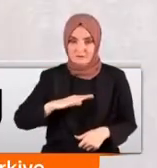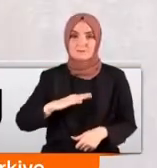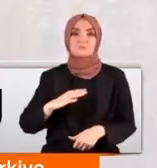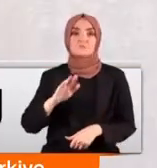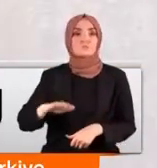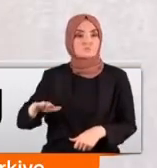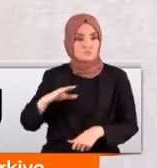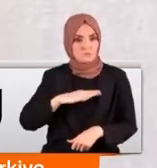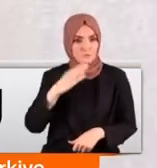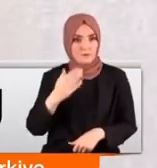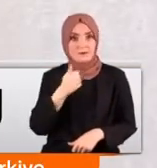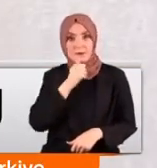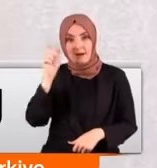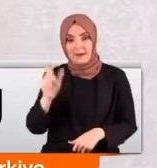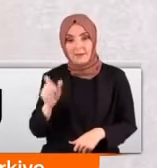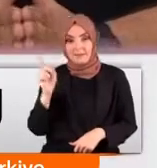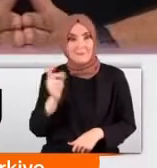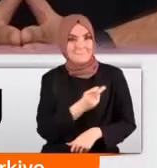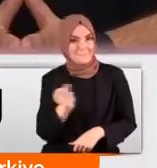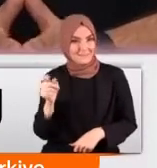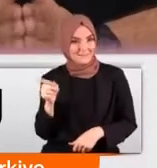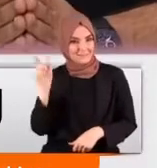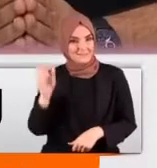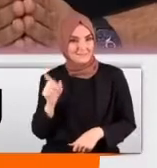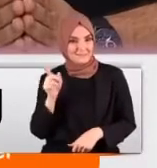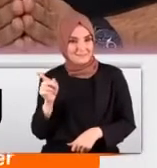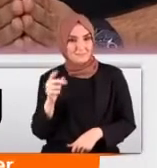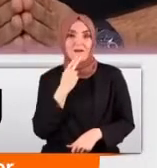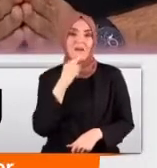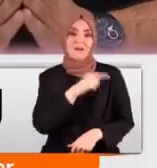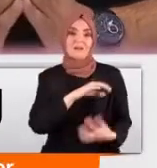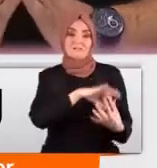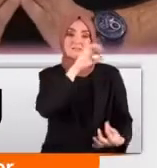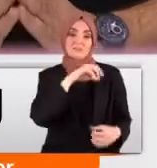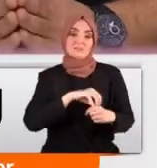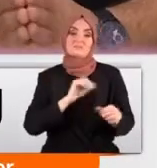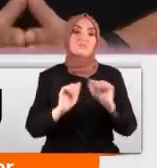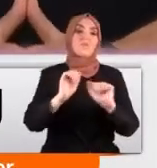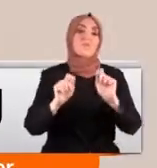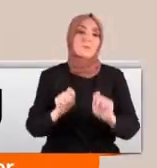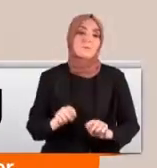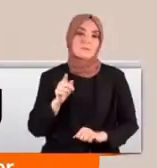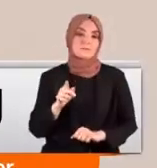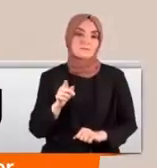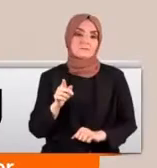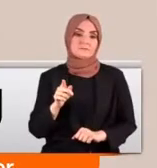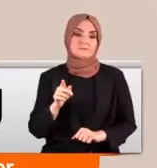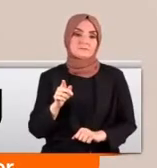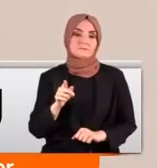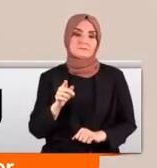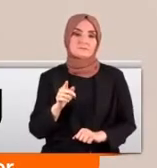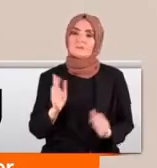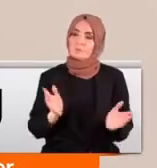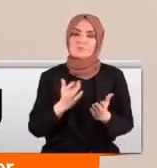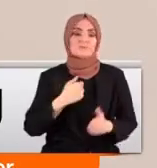Yasak aşk yaşadığı Sonay kurucuyu savundu. Sizi dolandırmayı göze alan bir kadın aynı zamanda. Olabilir. Ben bu insanı canı